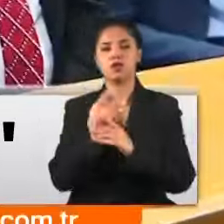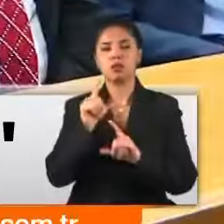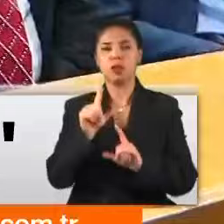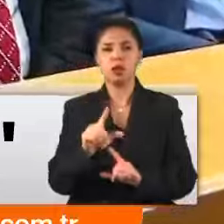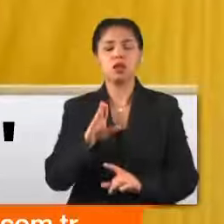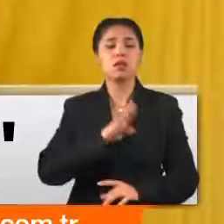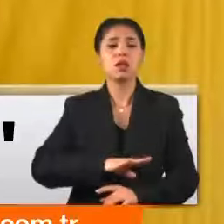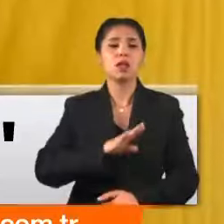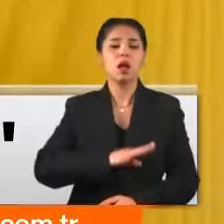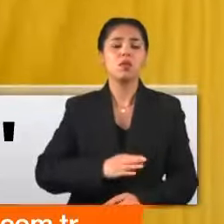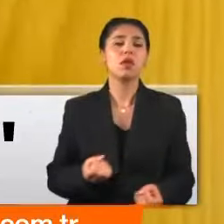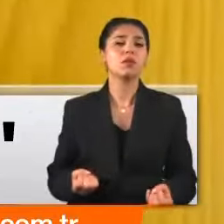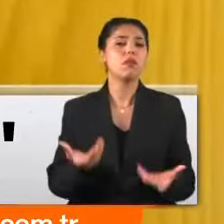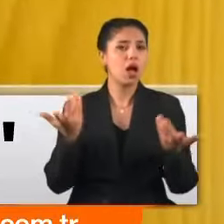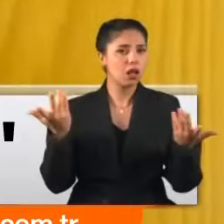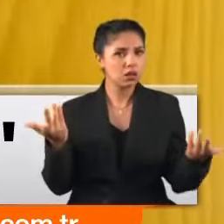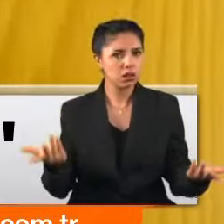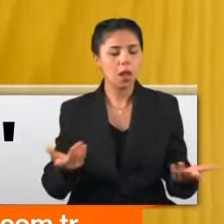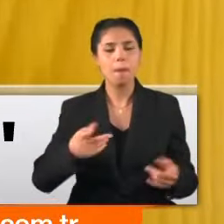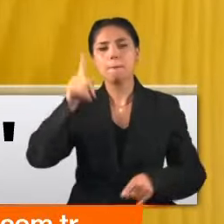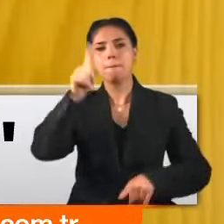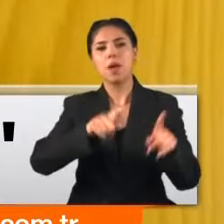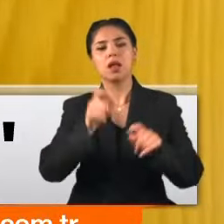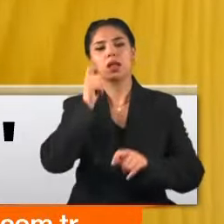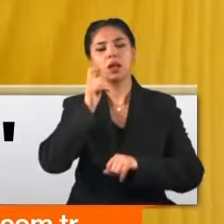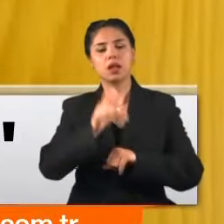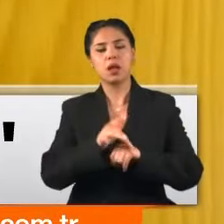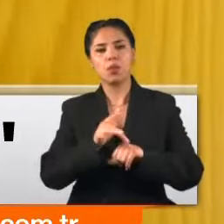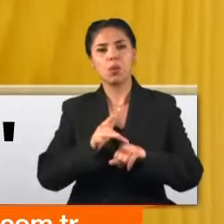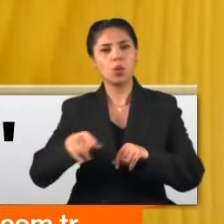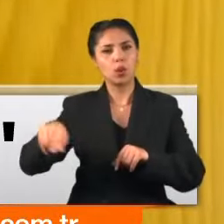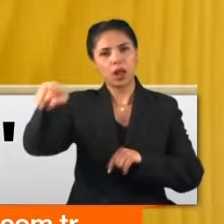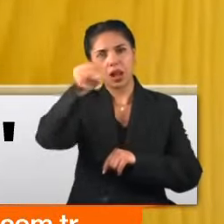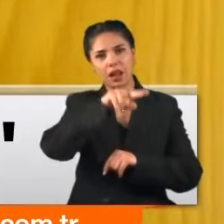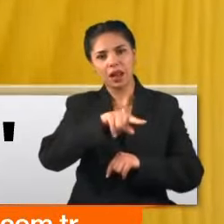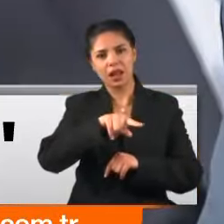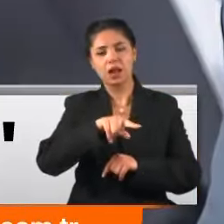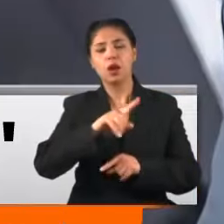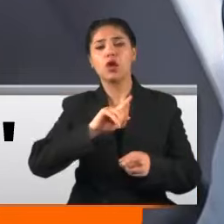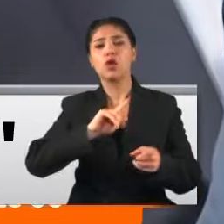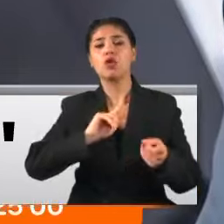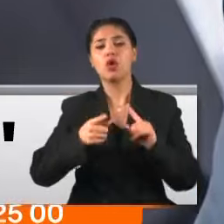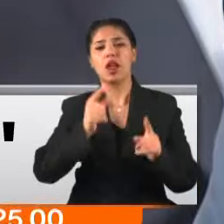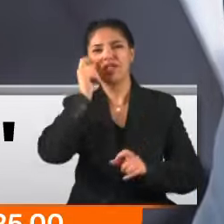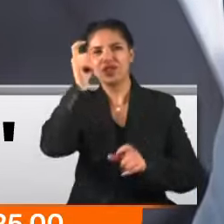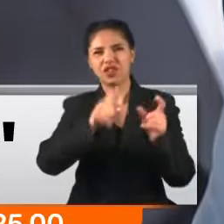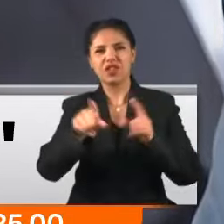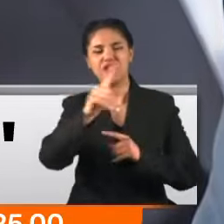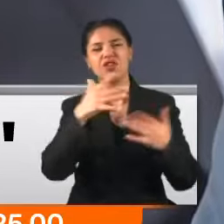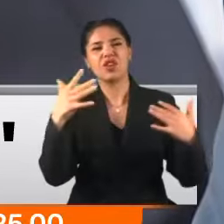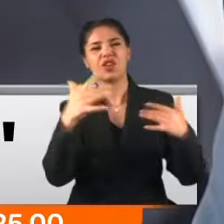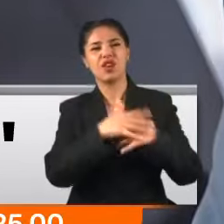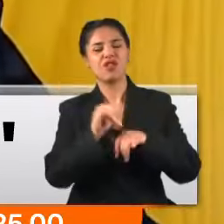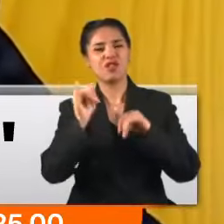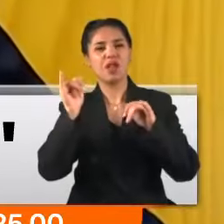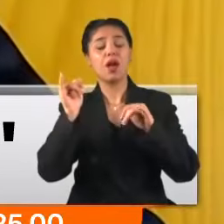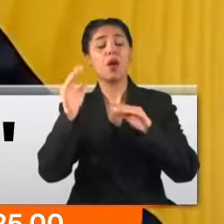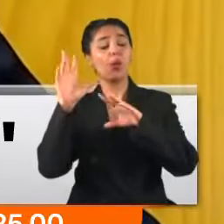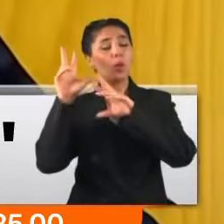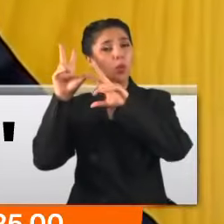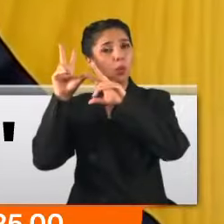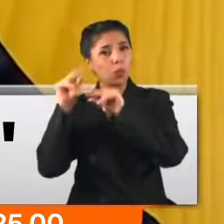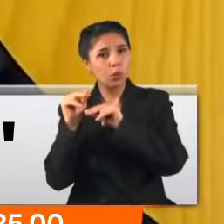gerekiyor? Bazı İslam ülkelerinin bohem yöneticileri gece yastığa başlarını koyduklarında gerçekten